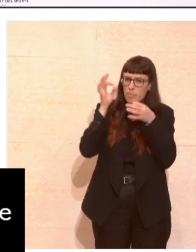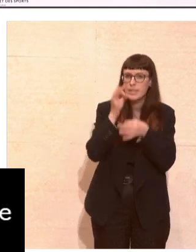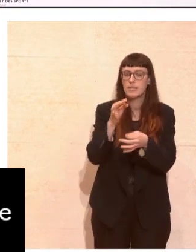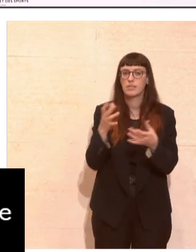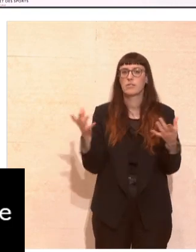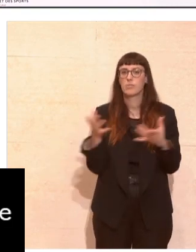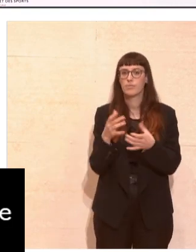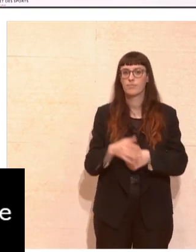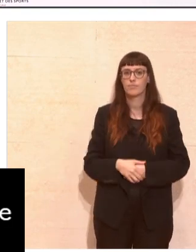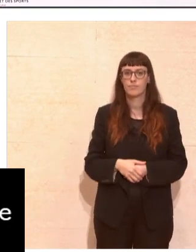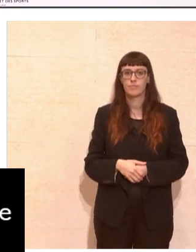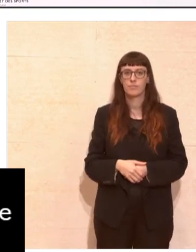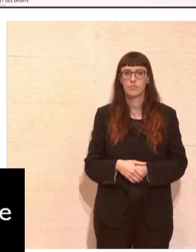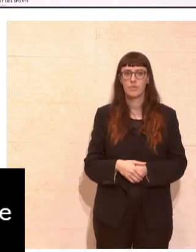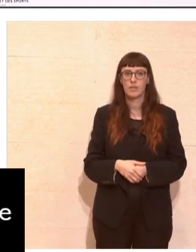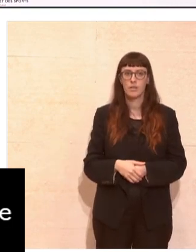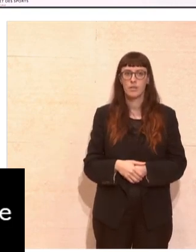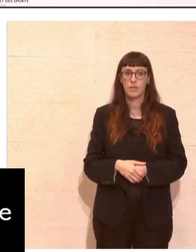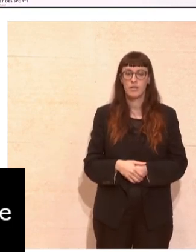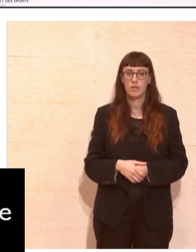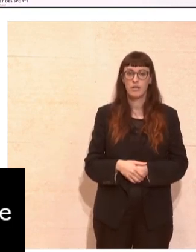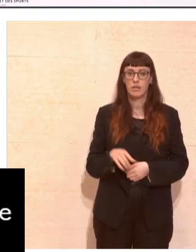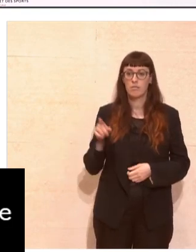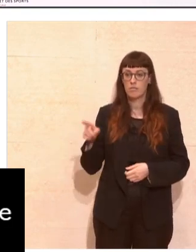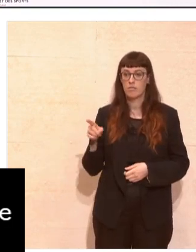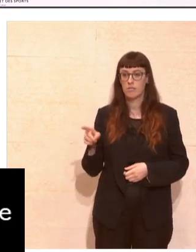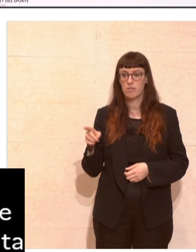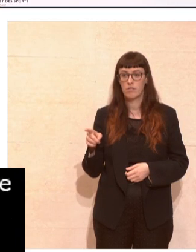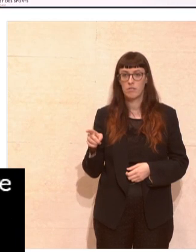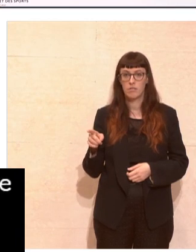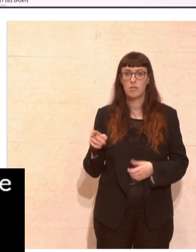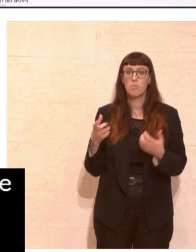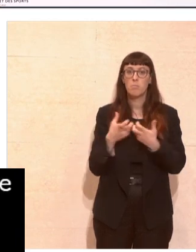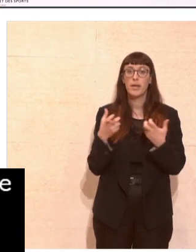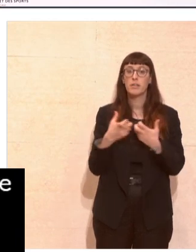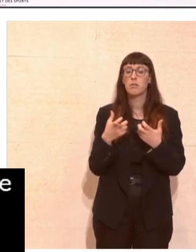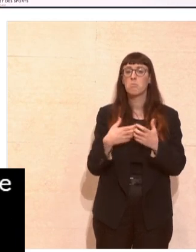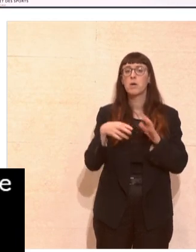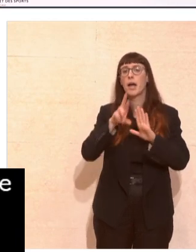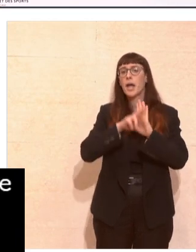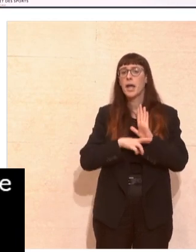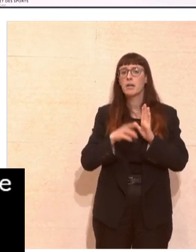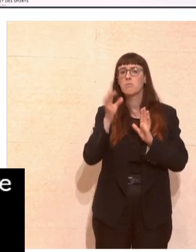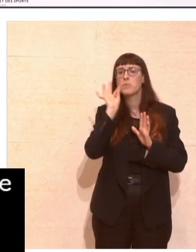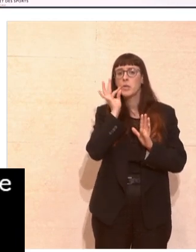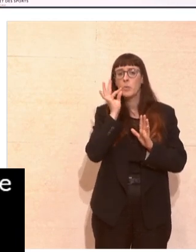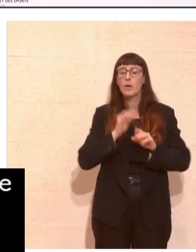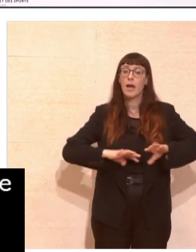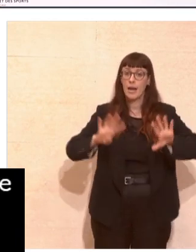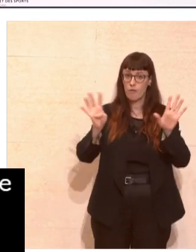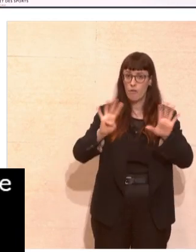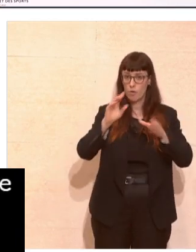étudier l'impact d'une règle simple sur le sommeil qui était arrêter les écrans à 21h. Et alors, on a voulu voir si ça impacte le sommeil, mais également